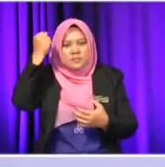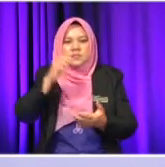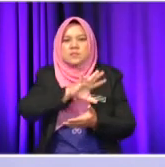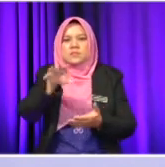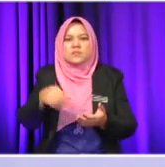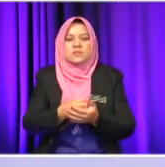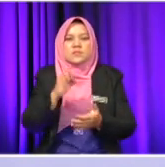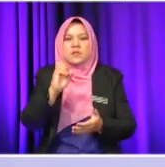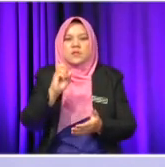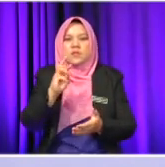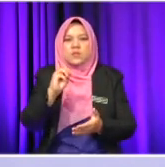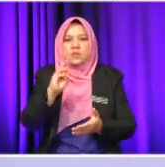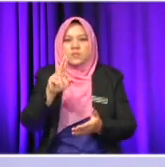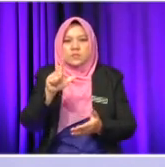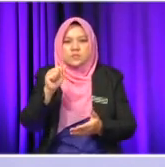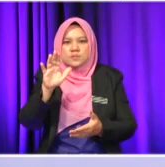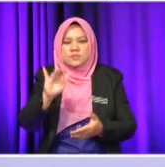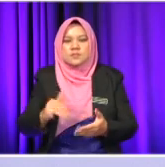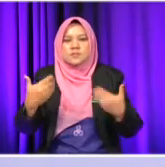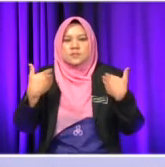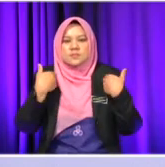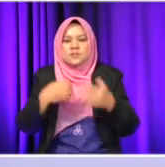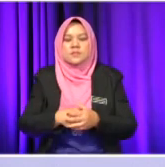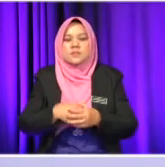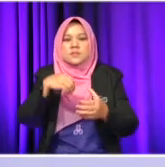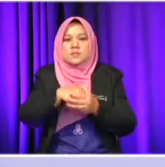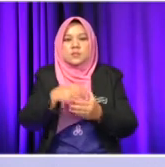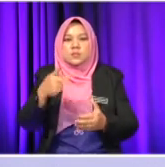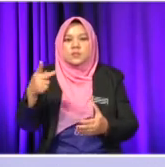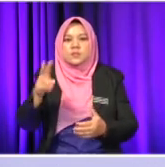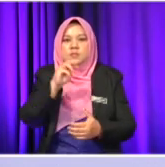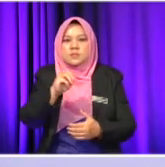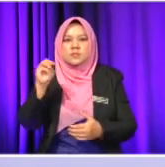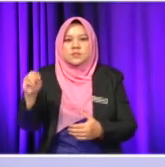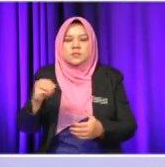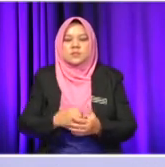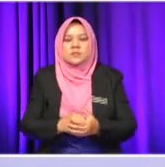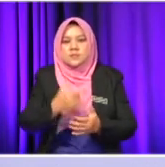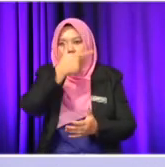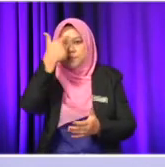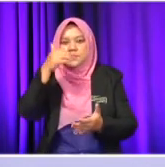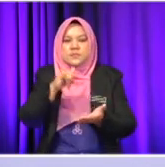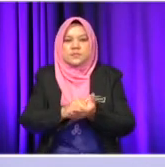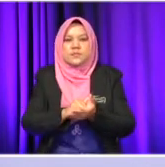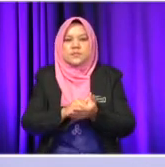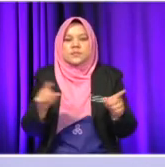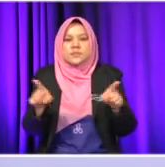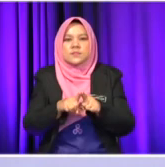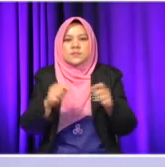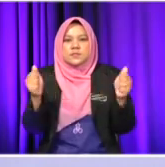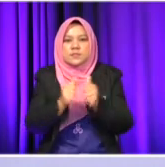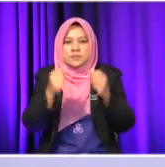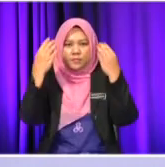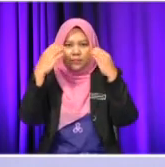family yang ada di dalam mata pelajaran produksi makin dia kali ini dan sebab itulah kita akan bersama dengan seorang guru yang cukup